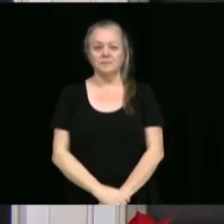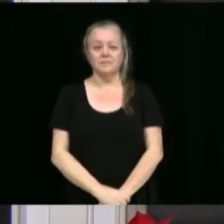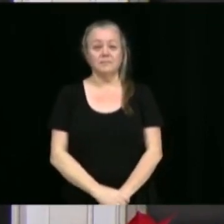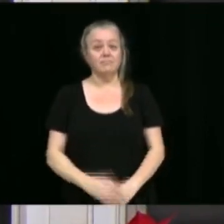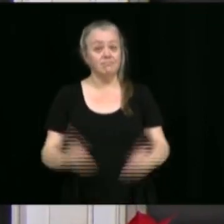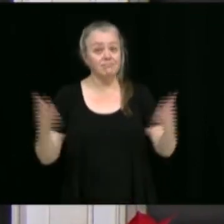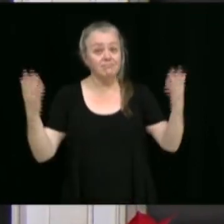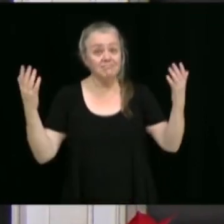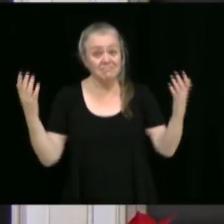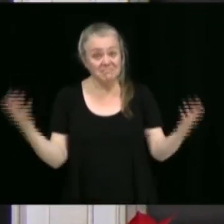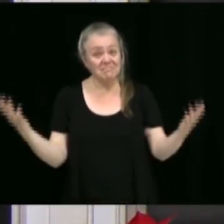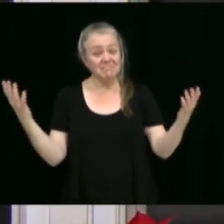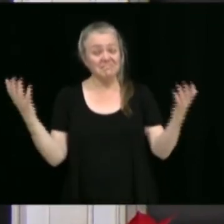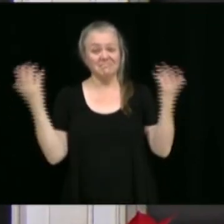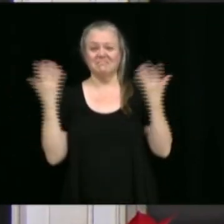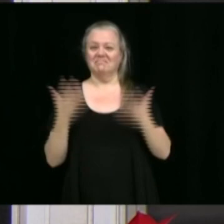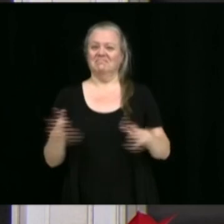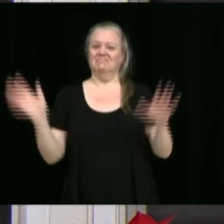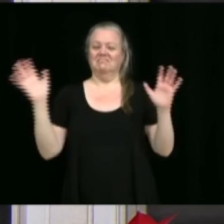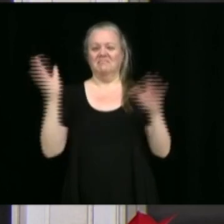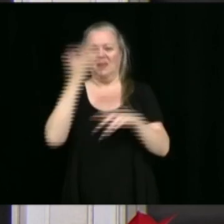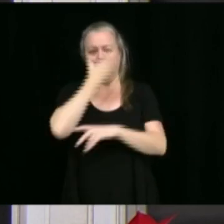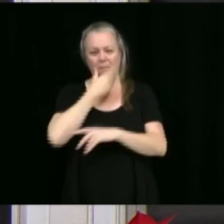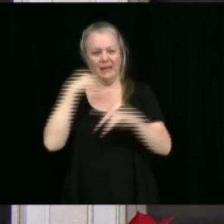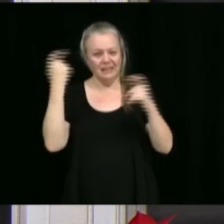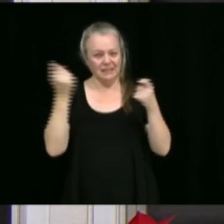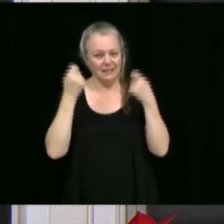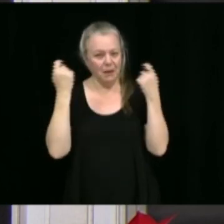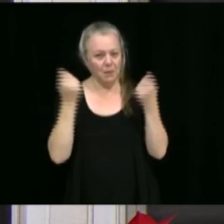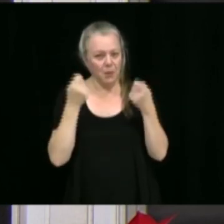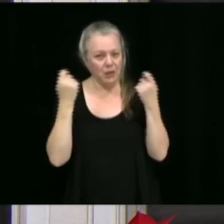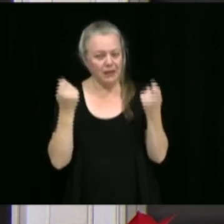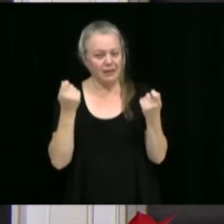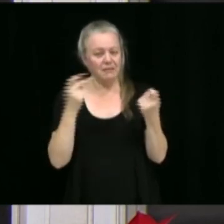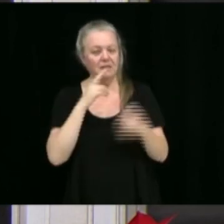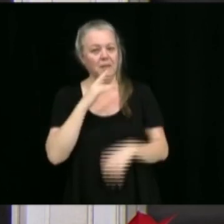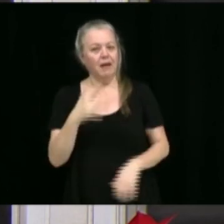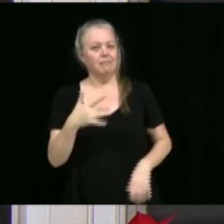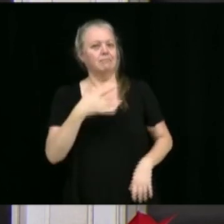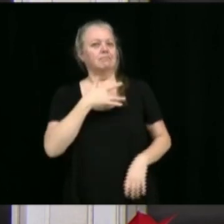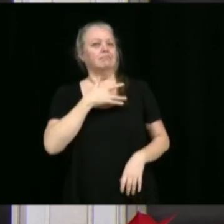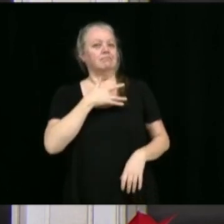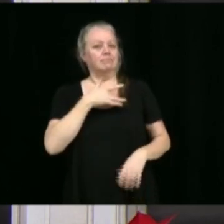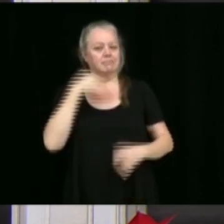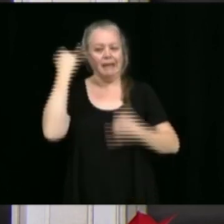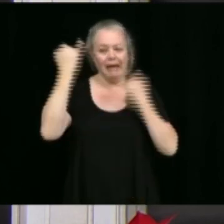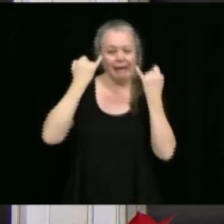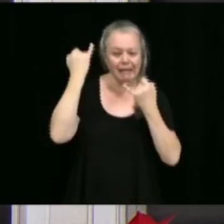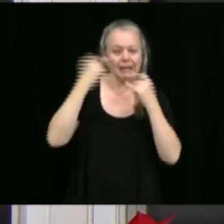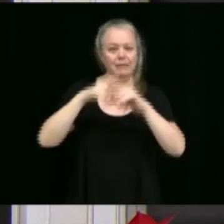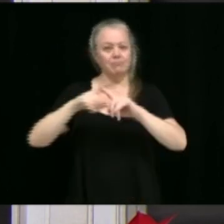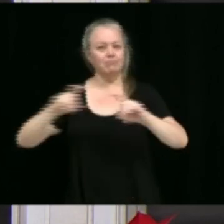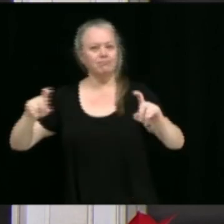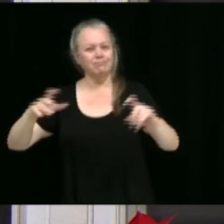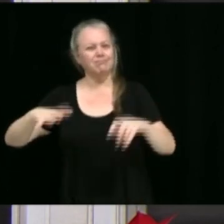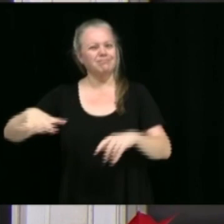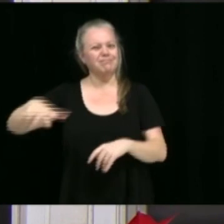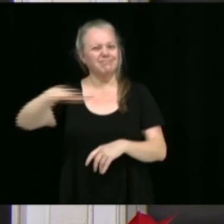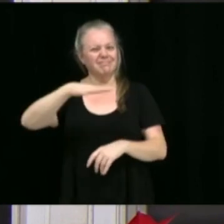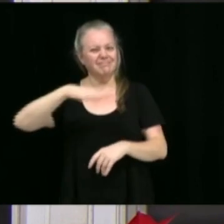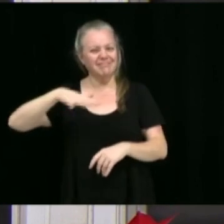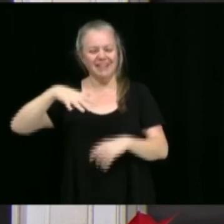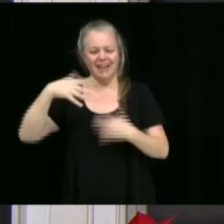Quelle belle cérémonie. C'est beau de voir les différentes initiatives qui sont portées par nos citoyens, mais aussi